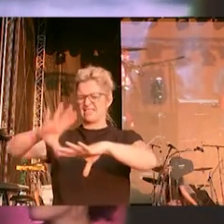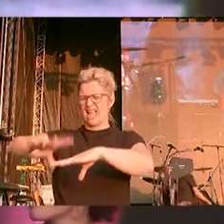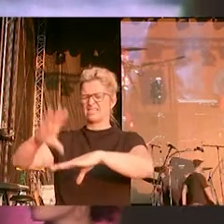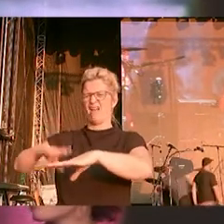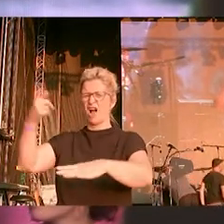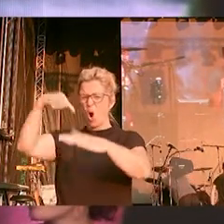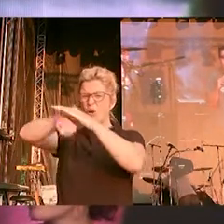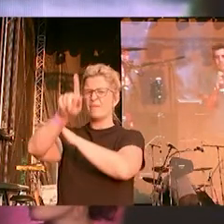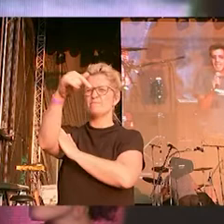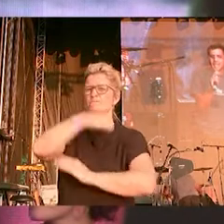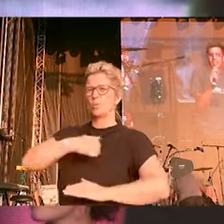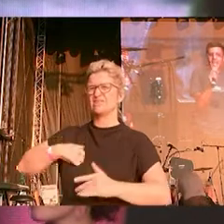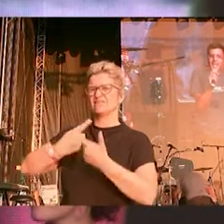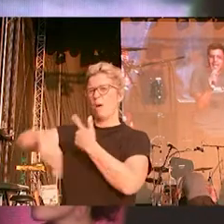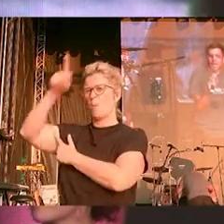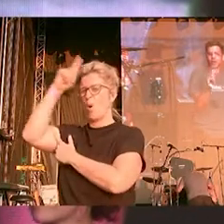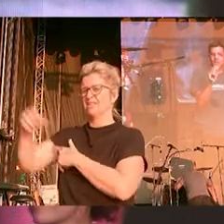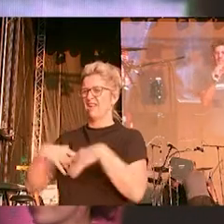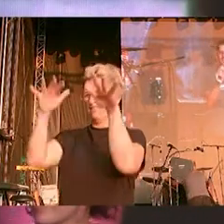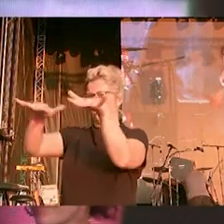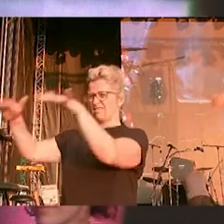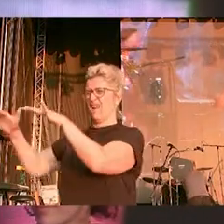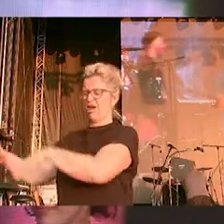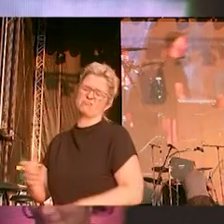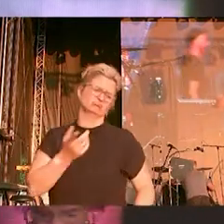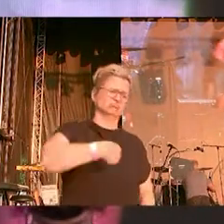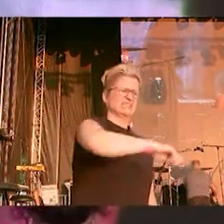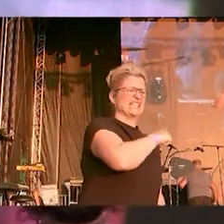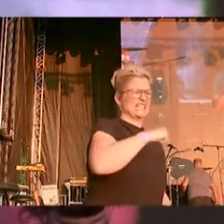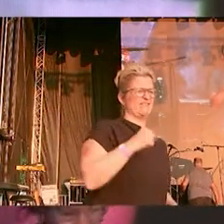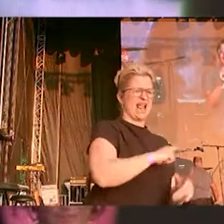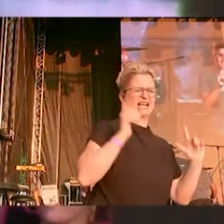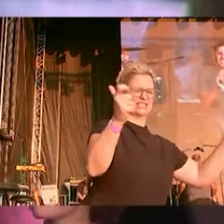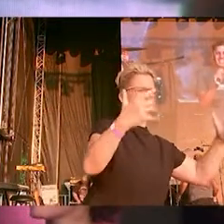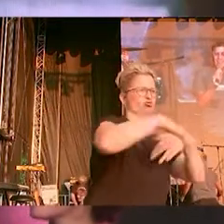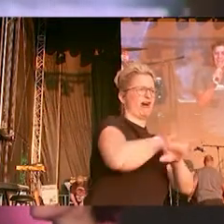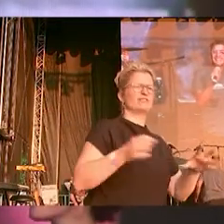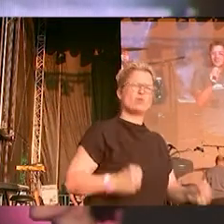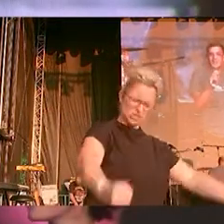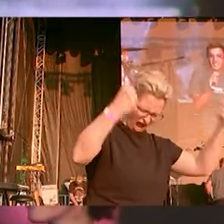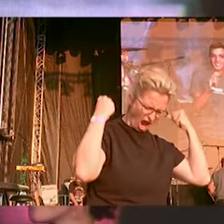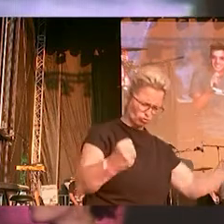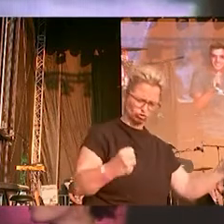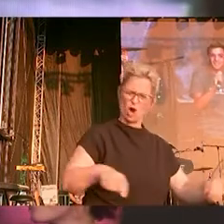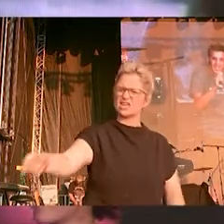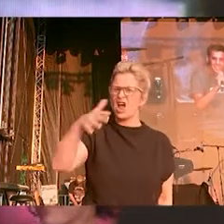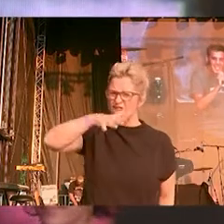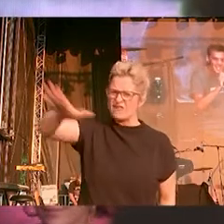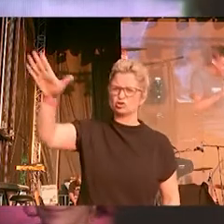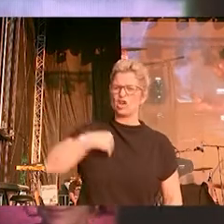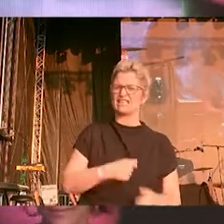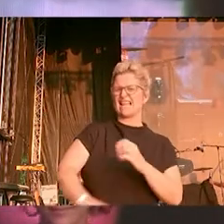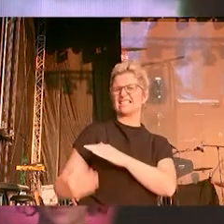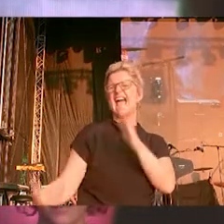und Bundeswehr braucht es eine starke und entschlossene Zivilgesellschaft, die sich Neonazis und Faschisten in den Weg